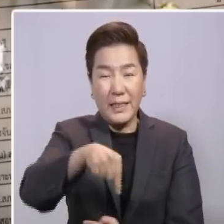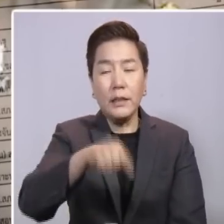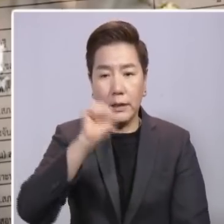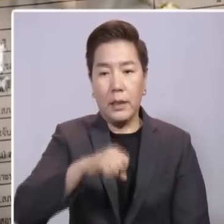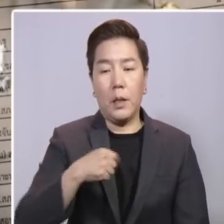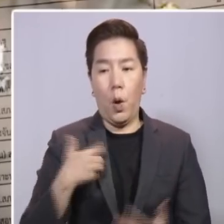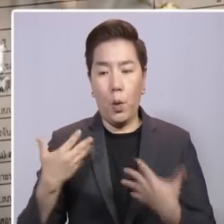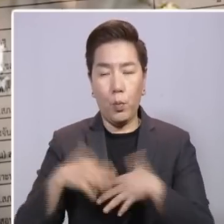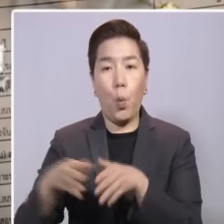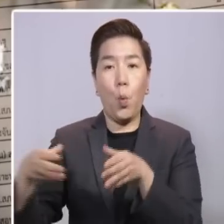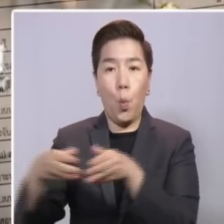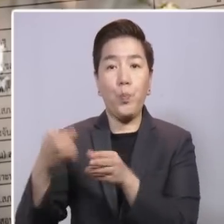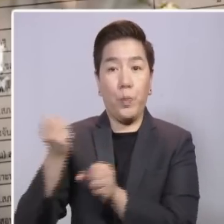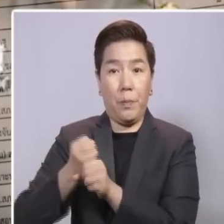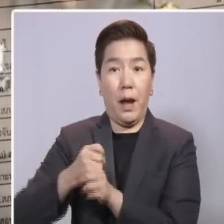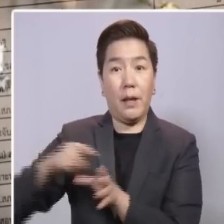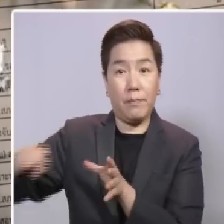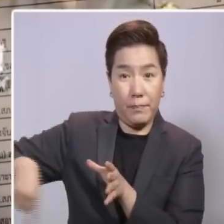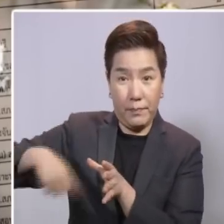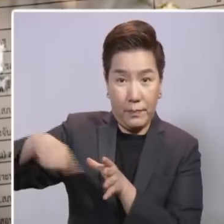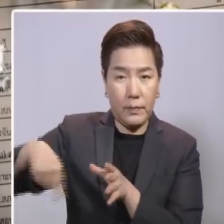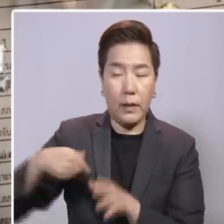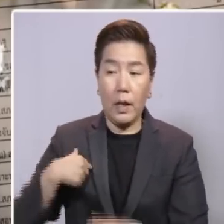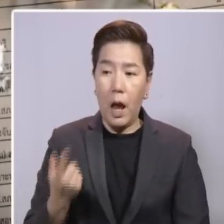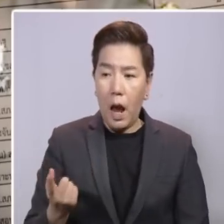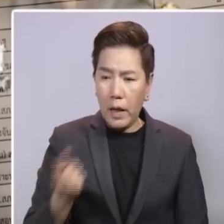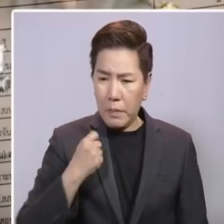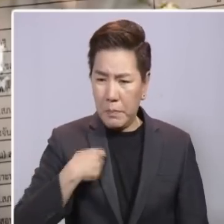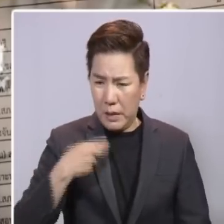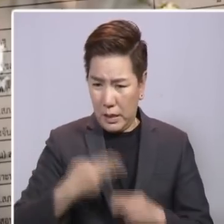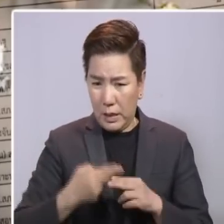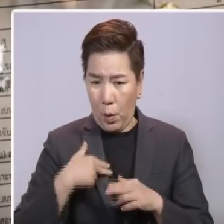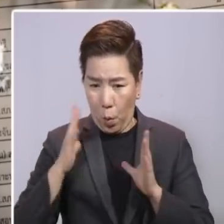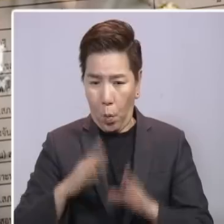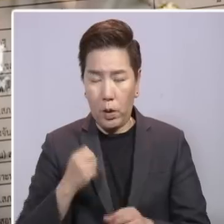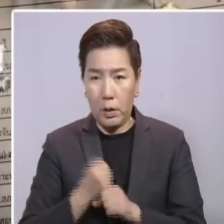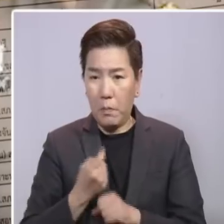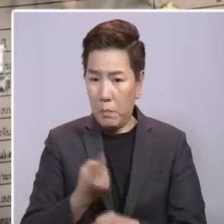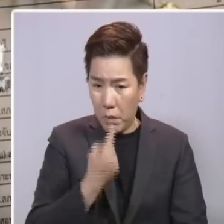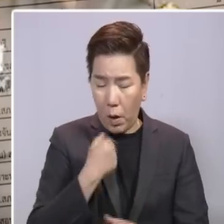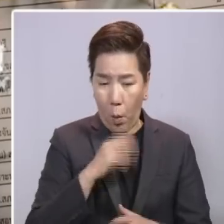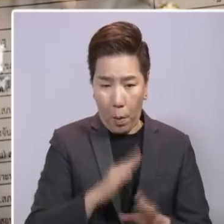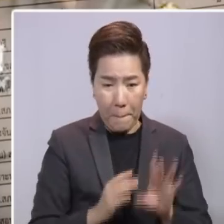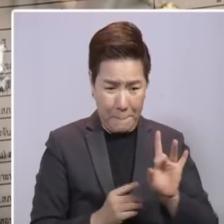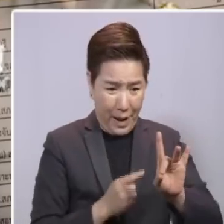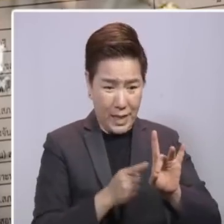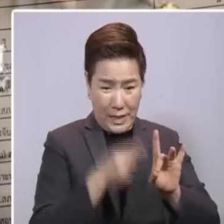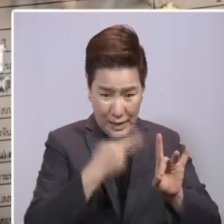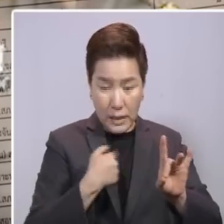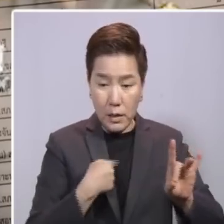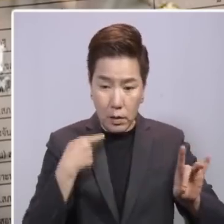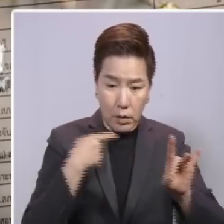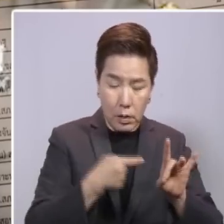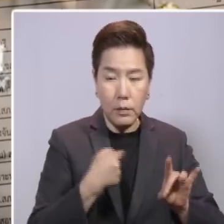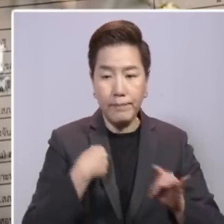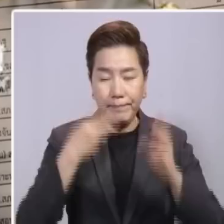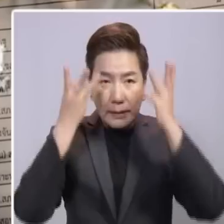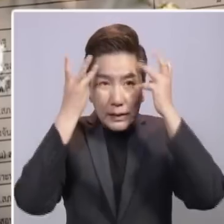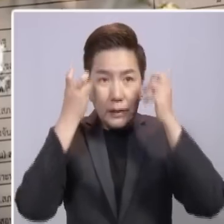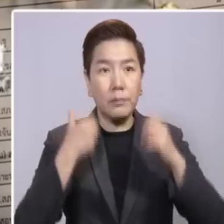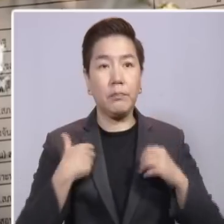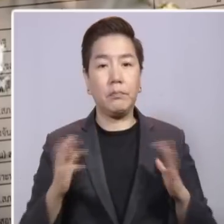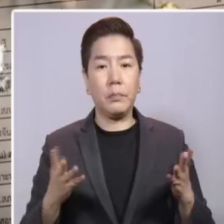จากชุดคณะทำงานถามว่ามีรายชื่อเป็นหนึ่งในผู้ที่ถูกกล่าวหานะครับท่านก็บอกว่าก็ไม่ได้เครียดนะครับ